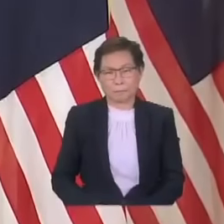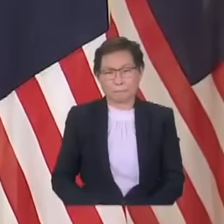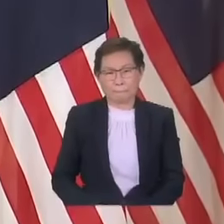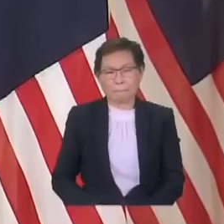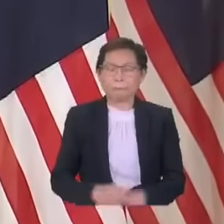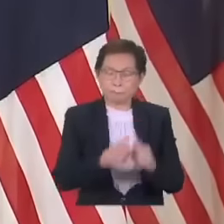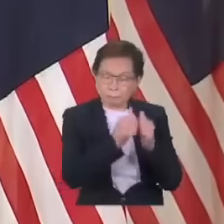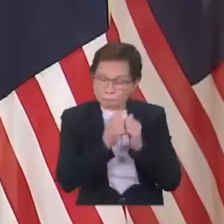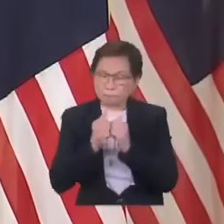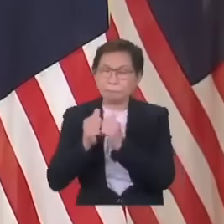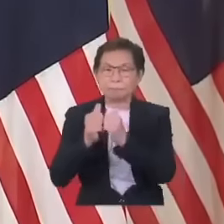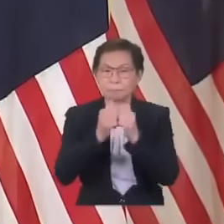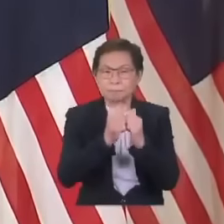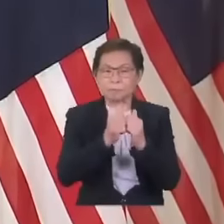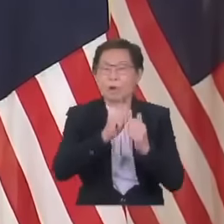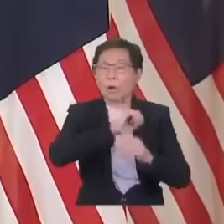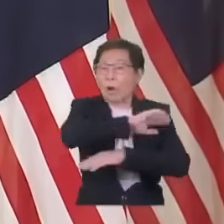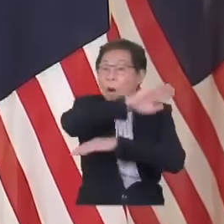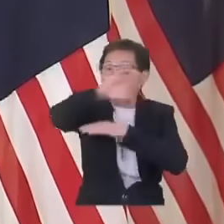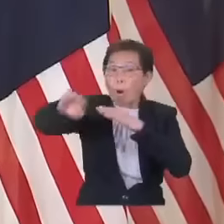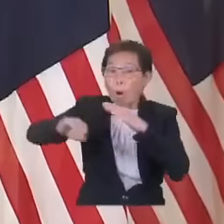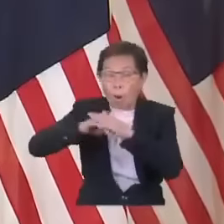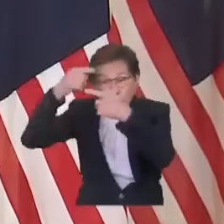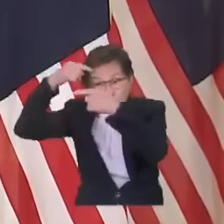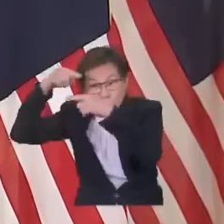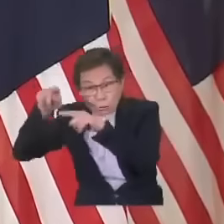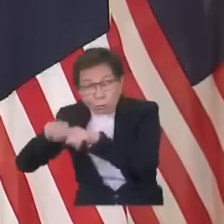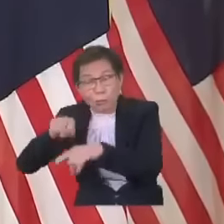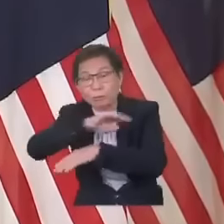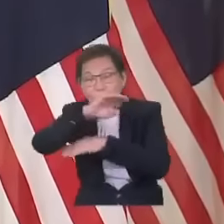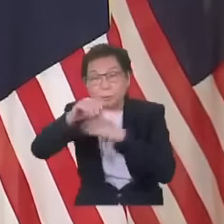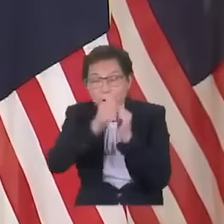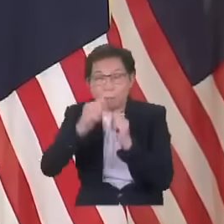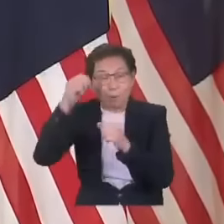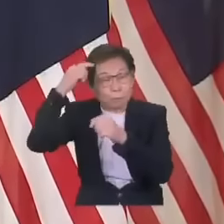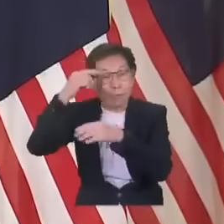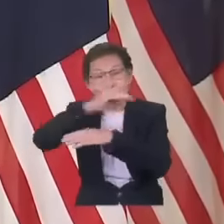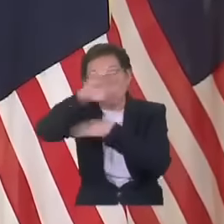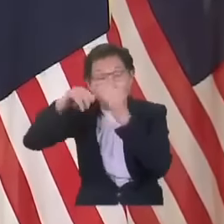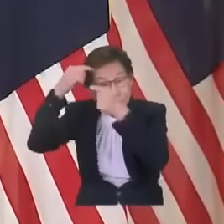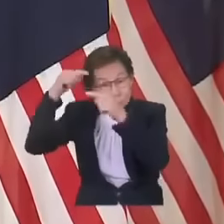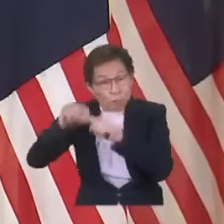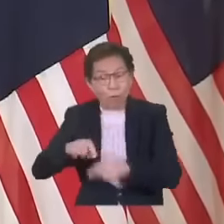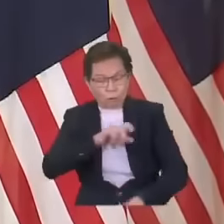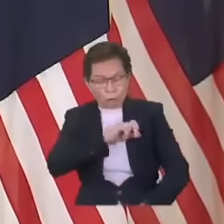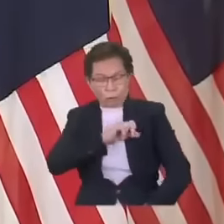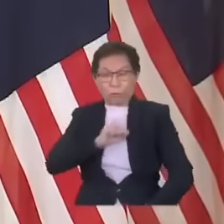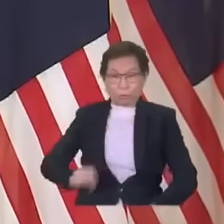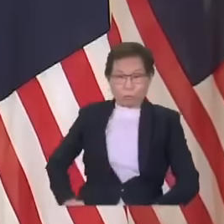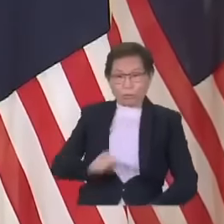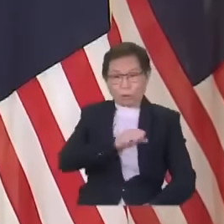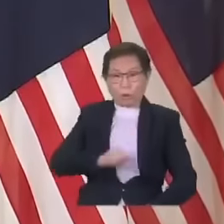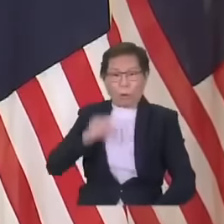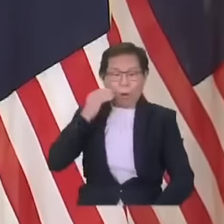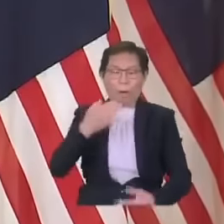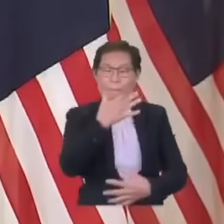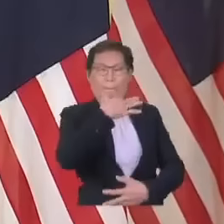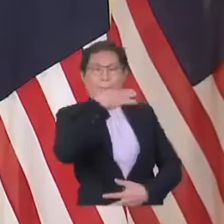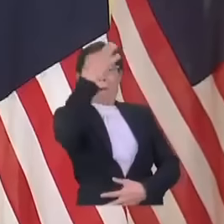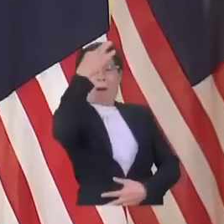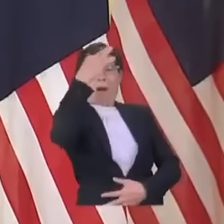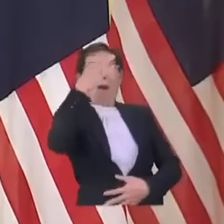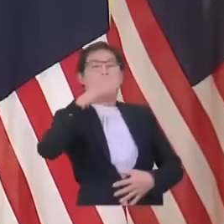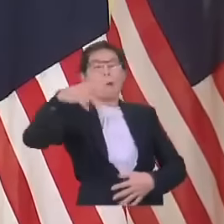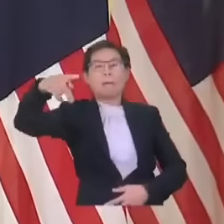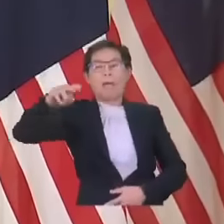bersama seluruh perkenaan raja-raja Melayu atas pelantikan saya sebagai Perdana Menteri Malaysia